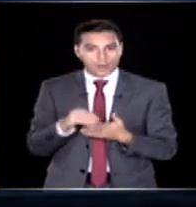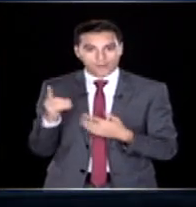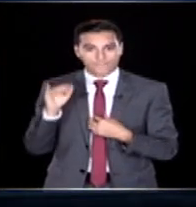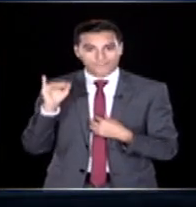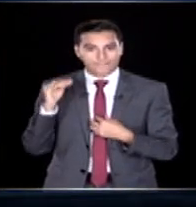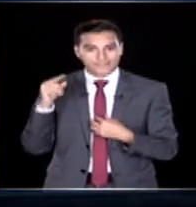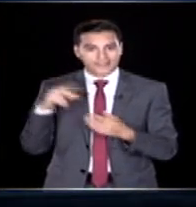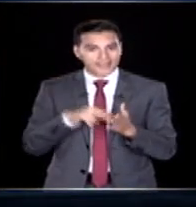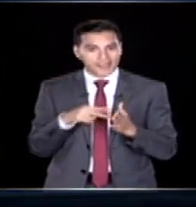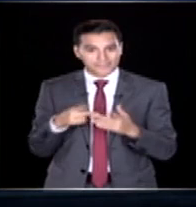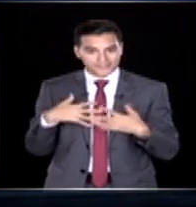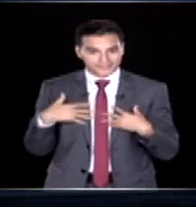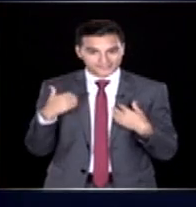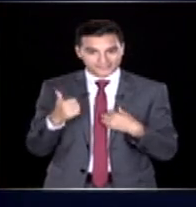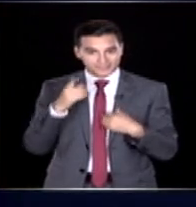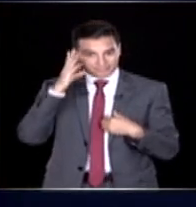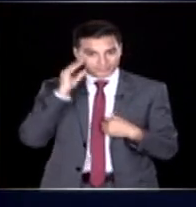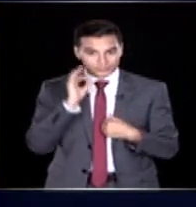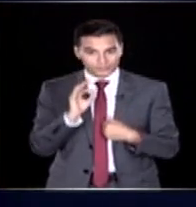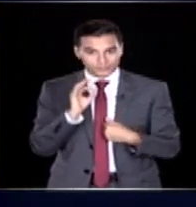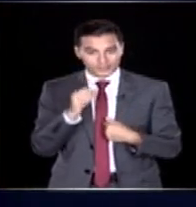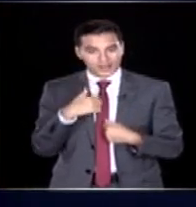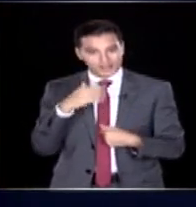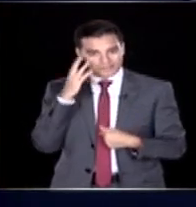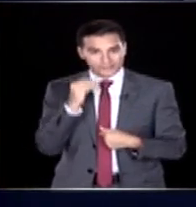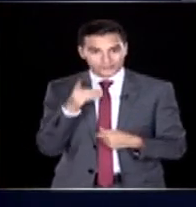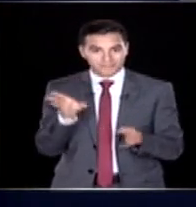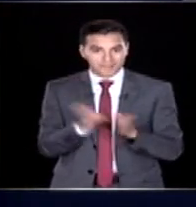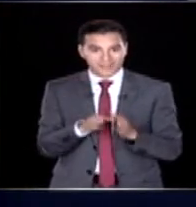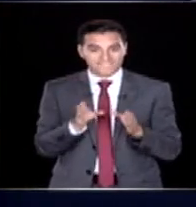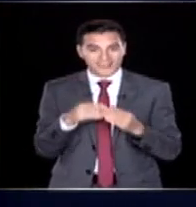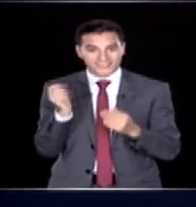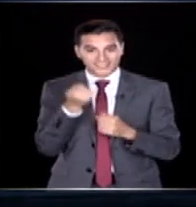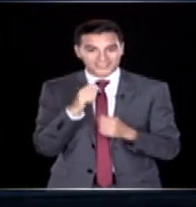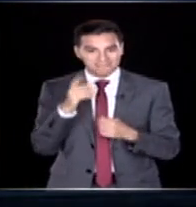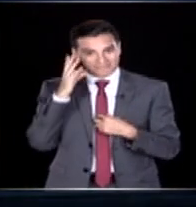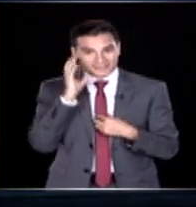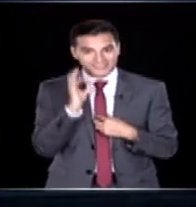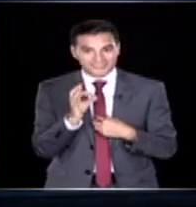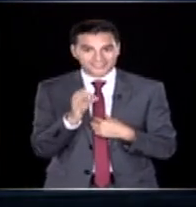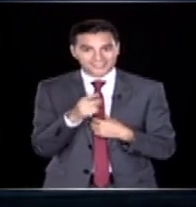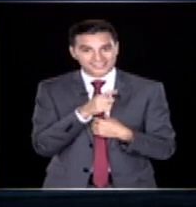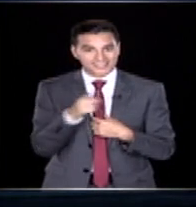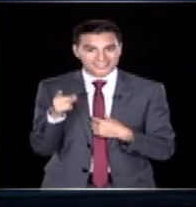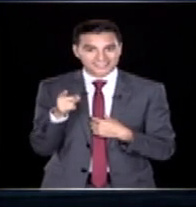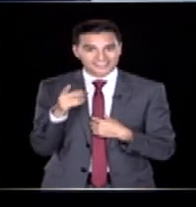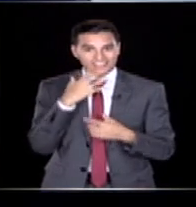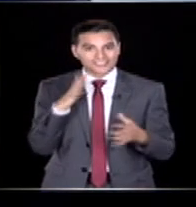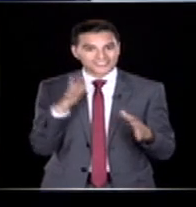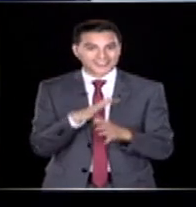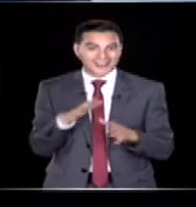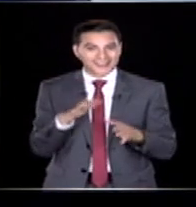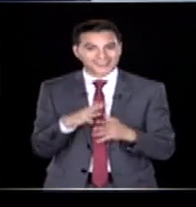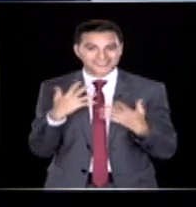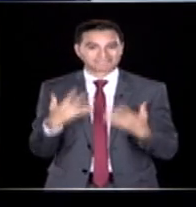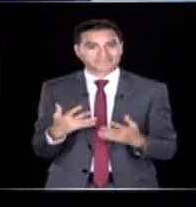الحمد لله. أخبارك إيه؟ الحمد لله. مبسوط؟ مبسوط. ومبسوط بفريق ساموراي؟ مبسوط، يعني الأجواء جميلة.